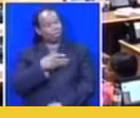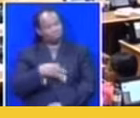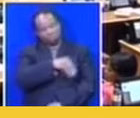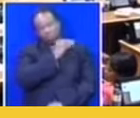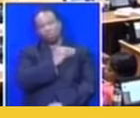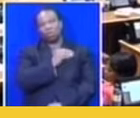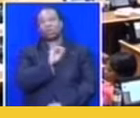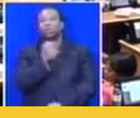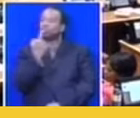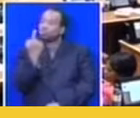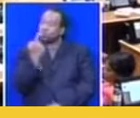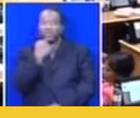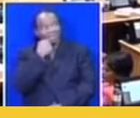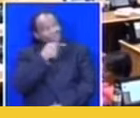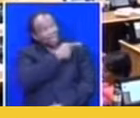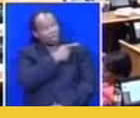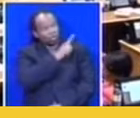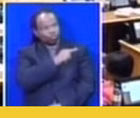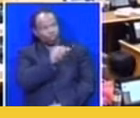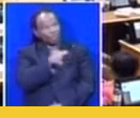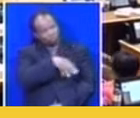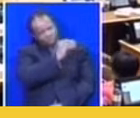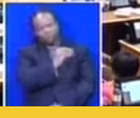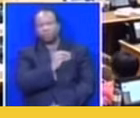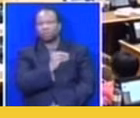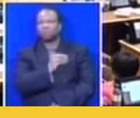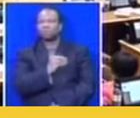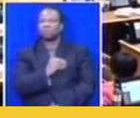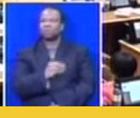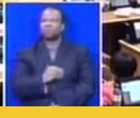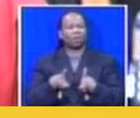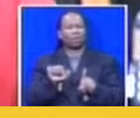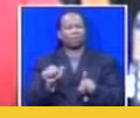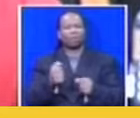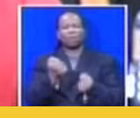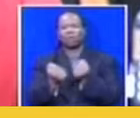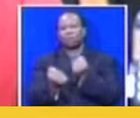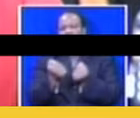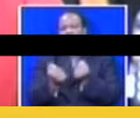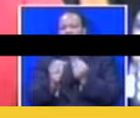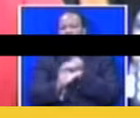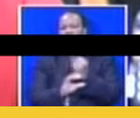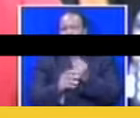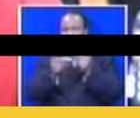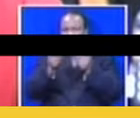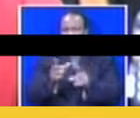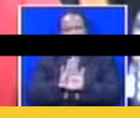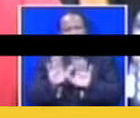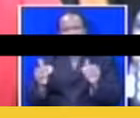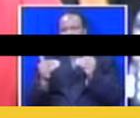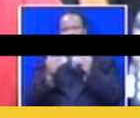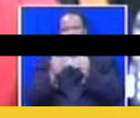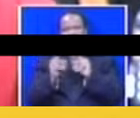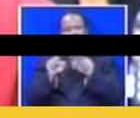leur expulsion forcée de l'hémicycle alors qu'ils réclamaient le départ de Jacob Zuma. It is unfair, it is